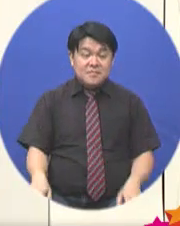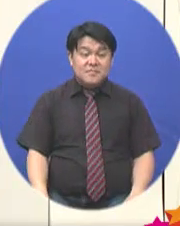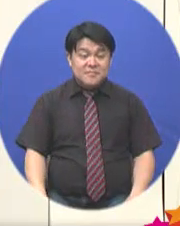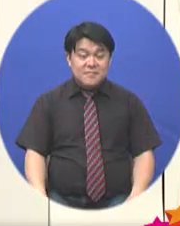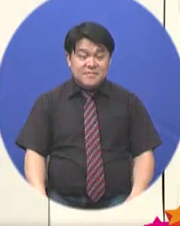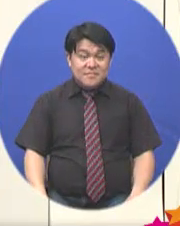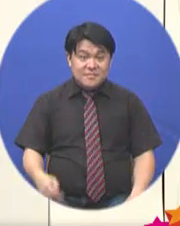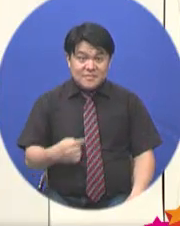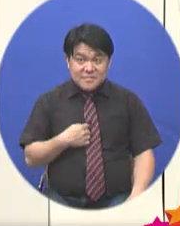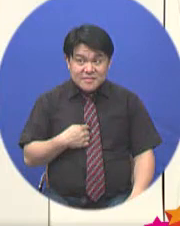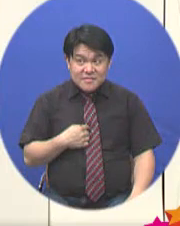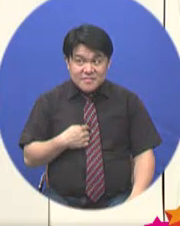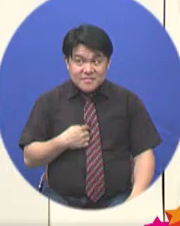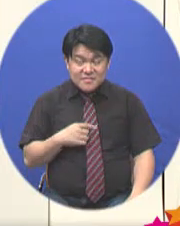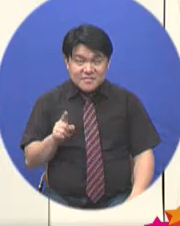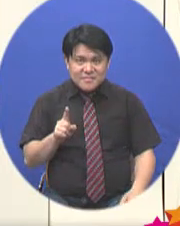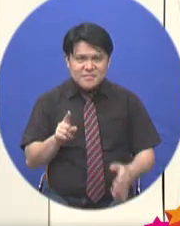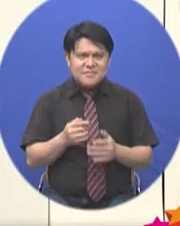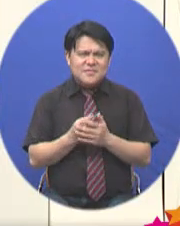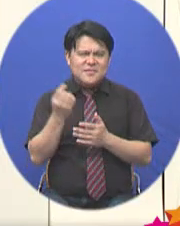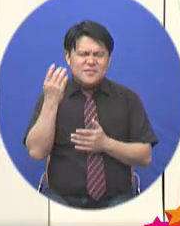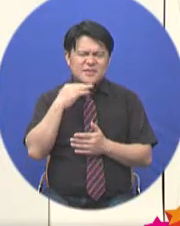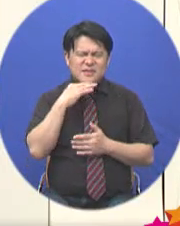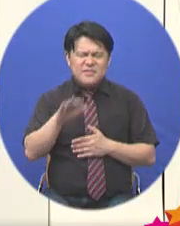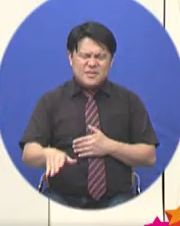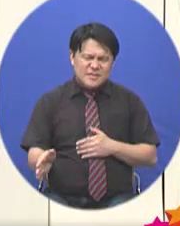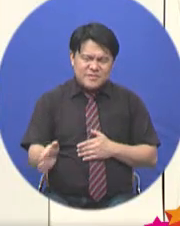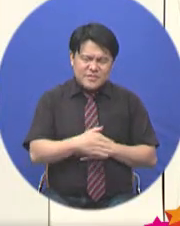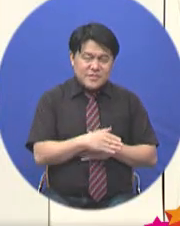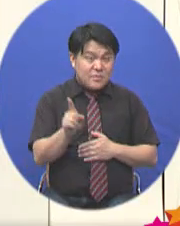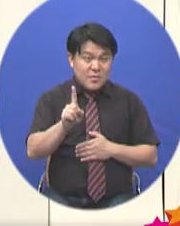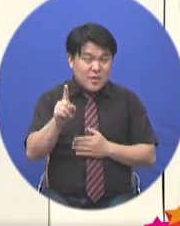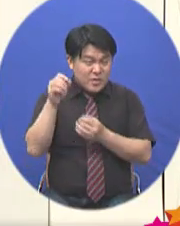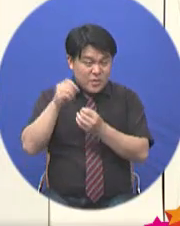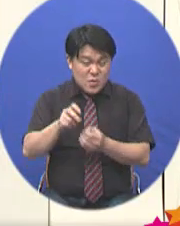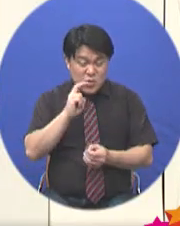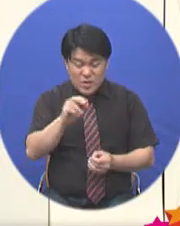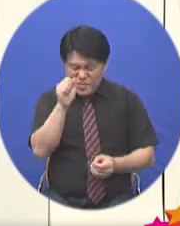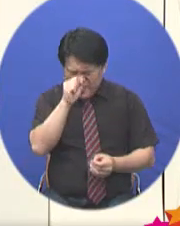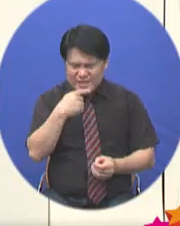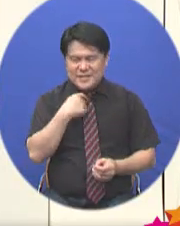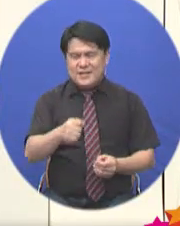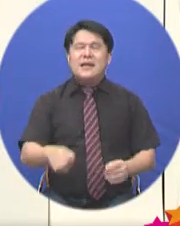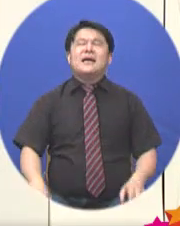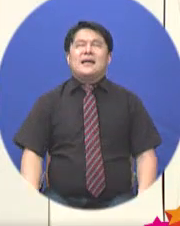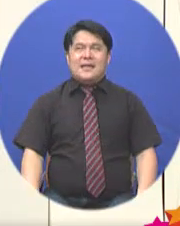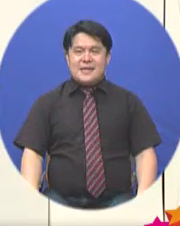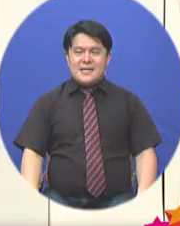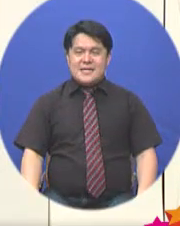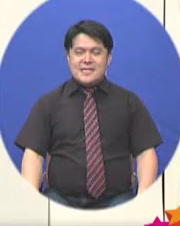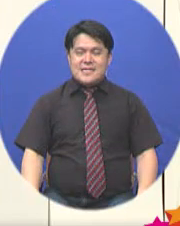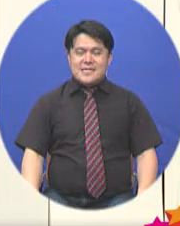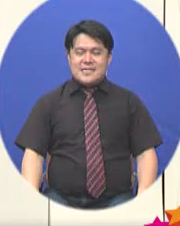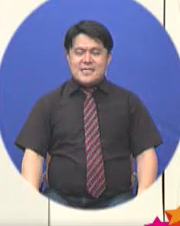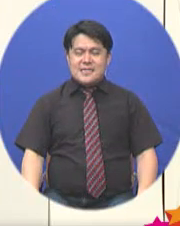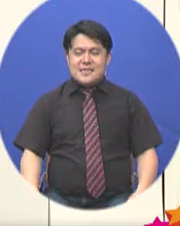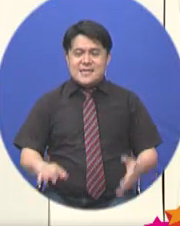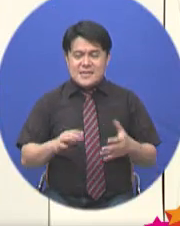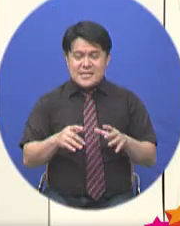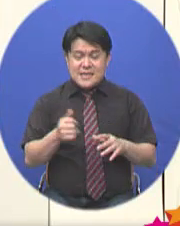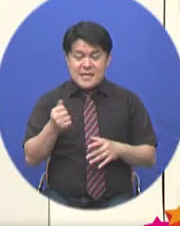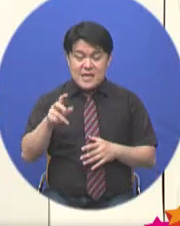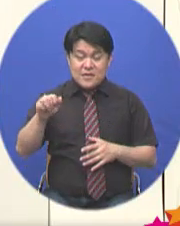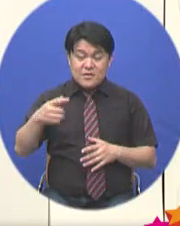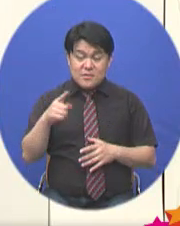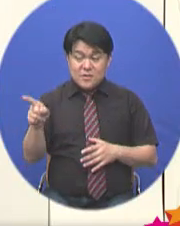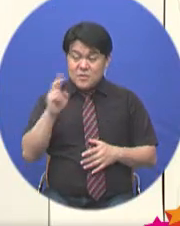있어요. 어렸서부터 트로트를 좋아했어요. 잘 부르지는 못하지만. 네네. 세상에 저는 하춘아 씨도 노래